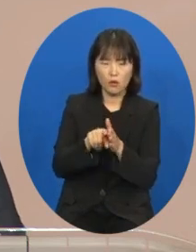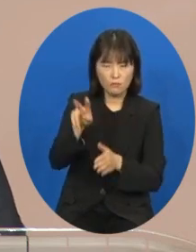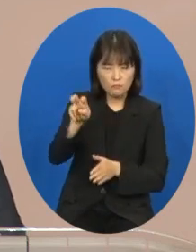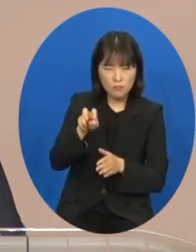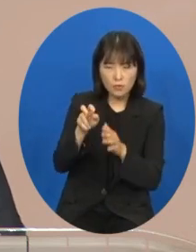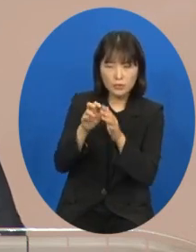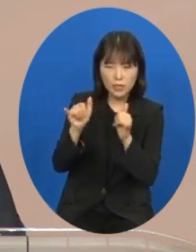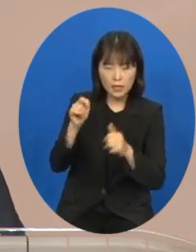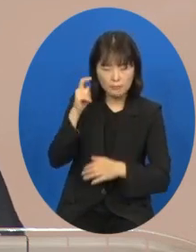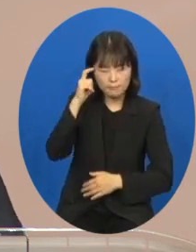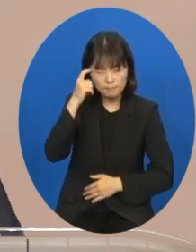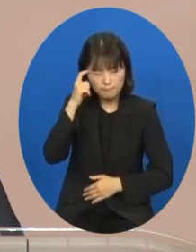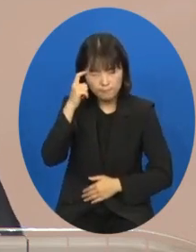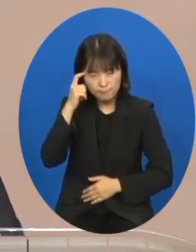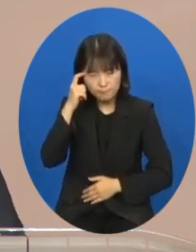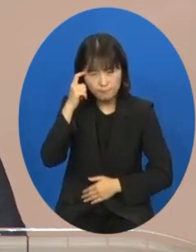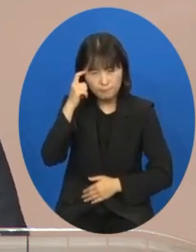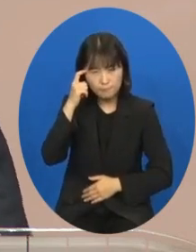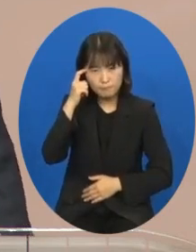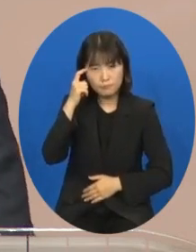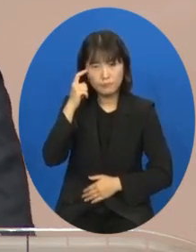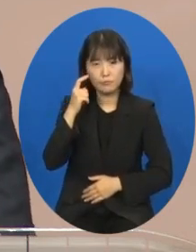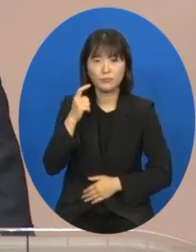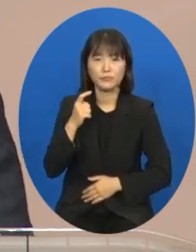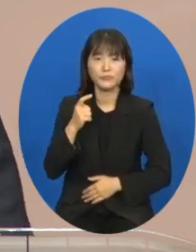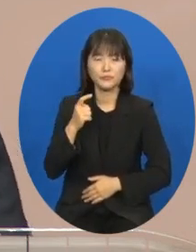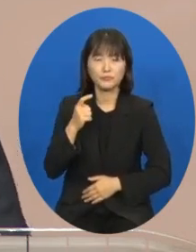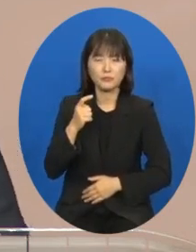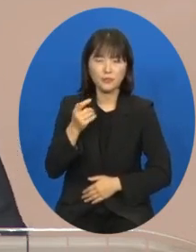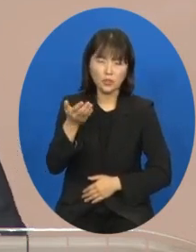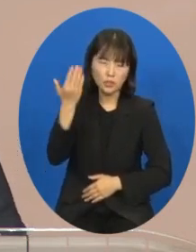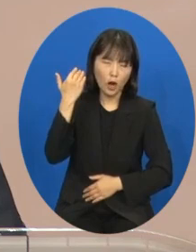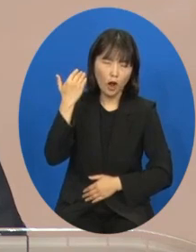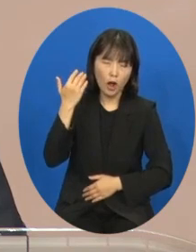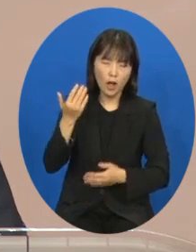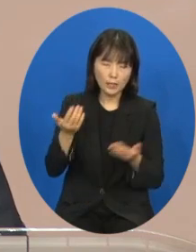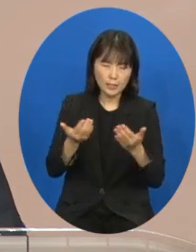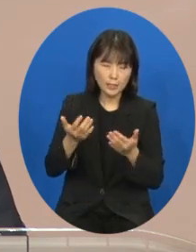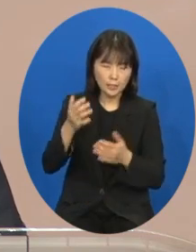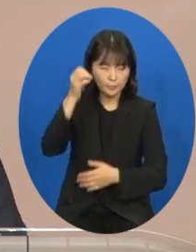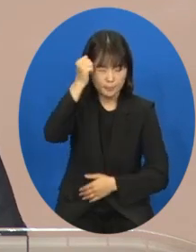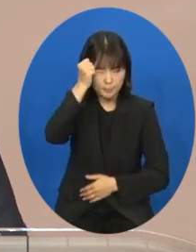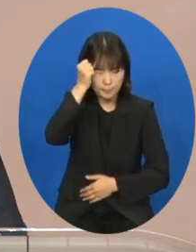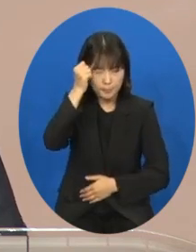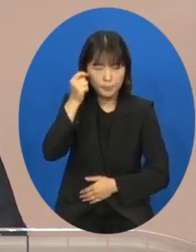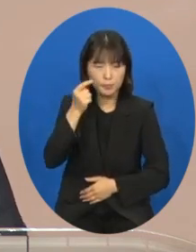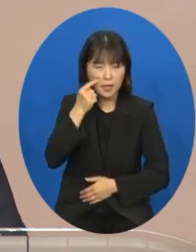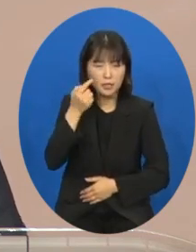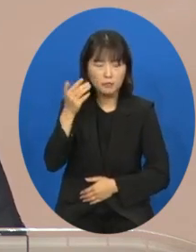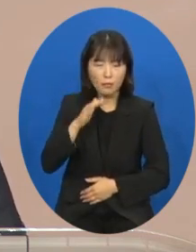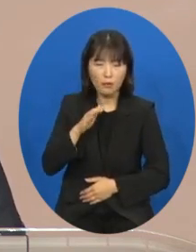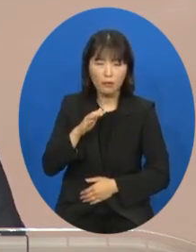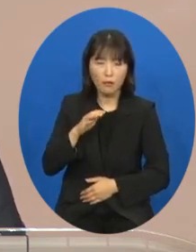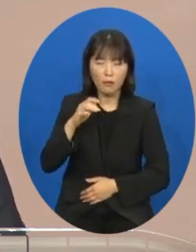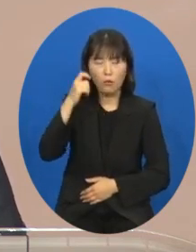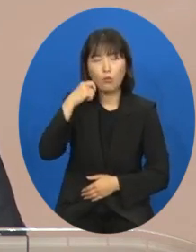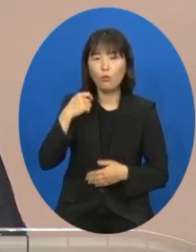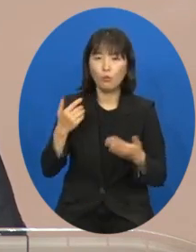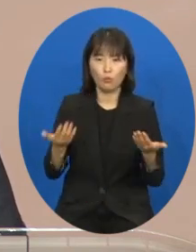미워했던 사람을 생각하고 있었던 일들을 떠올려 보았습니다. 그런데 정말 아무렇지도